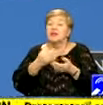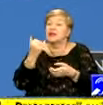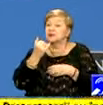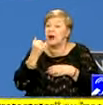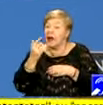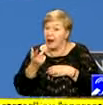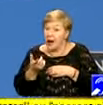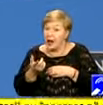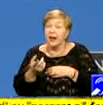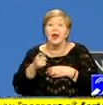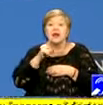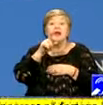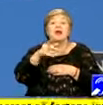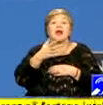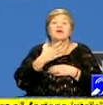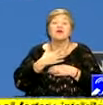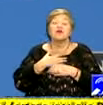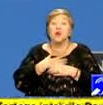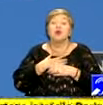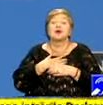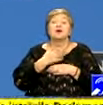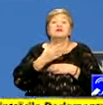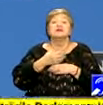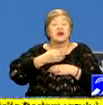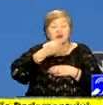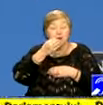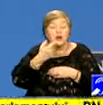de care putem depinde, pe care ne putem concentra.